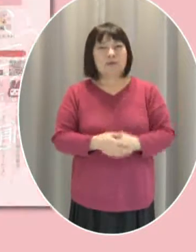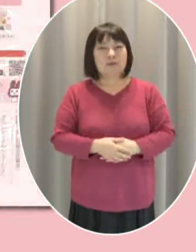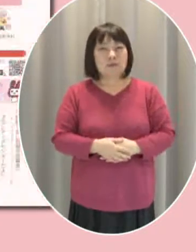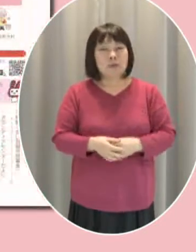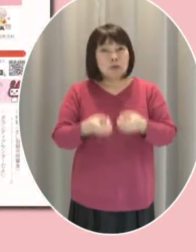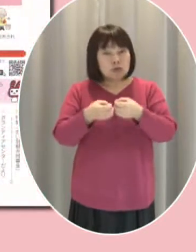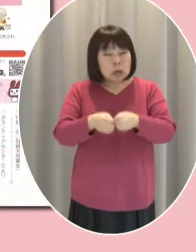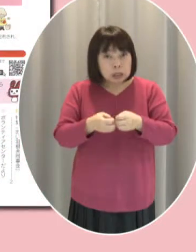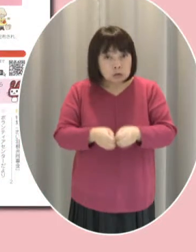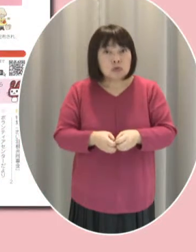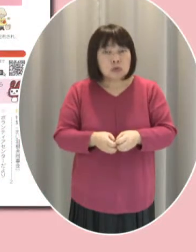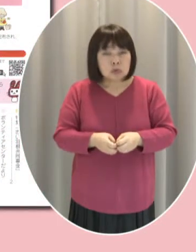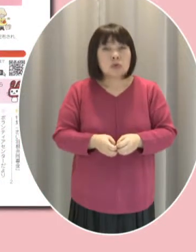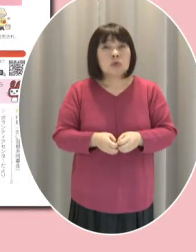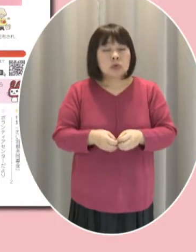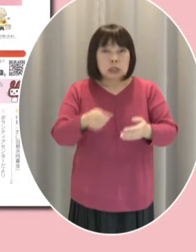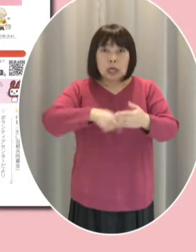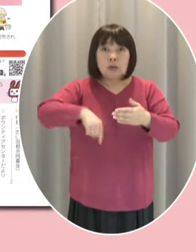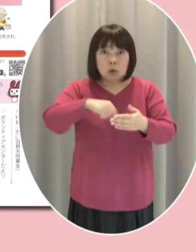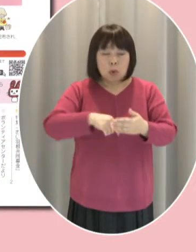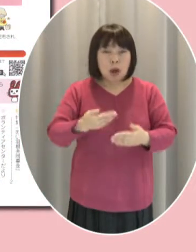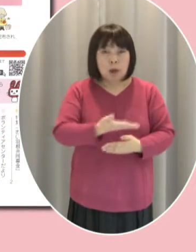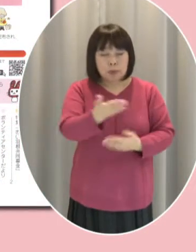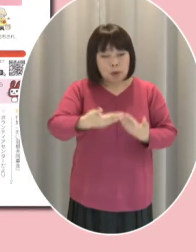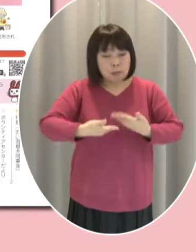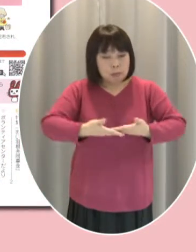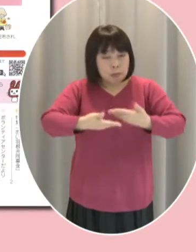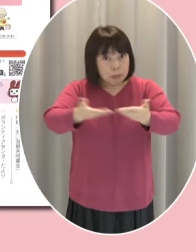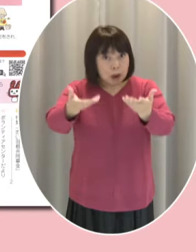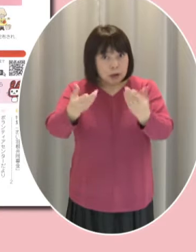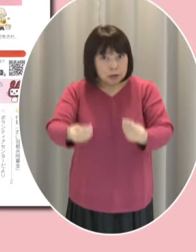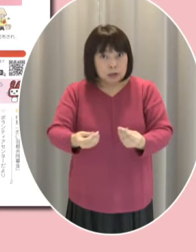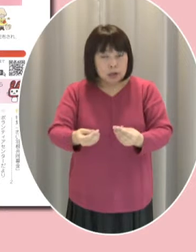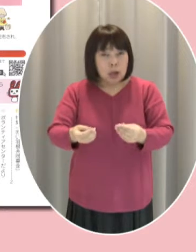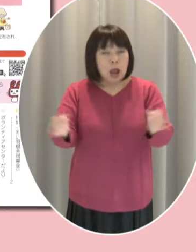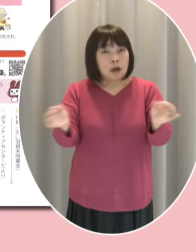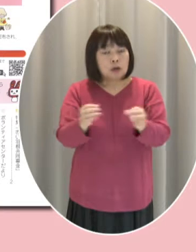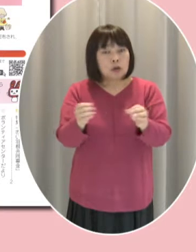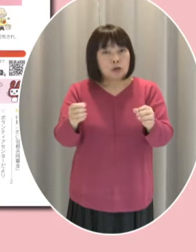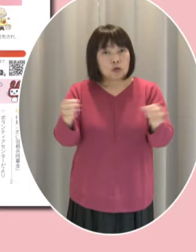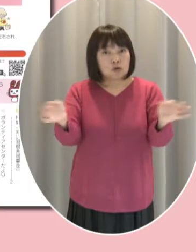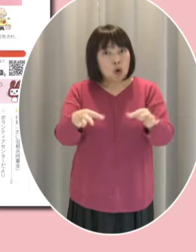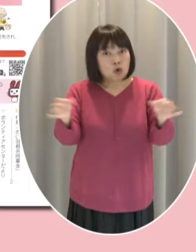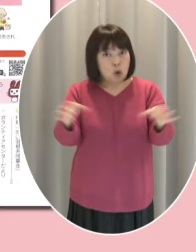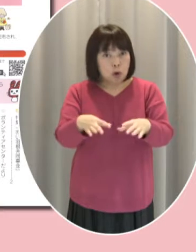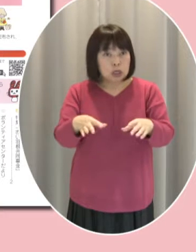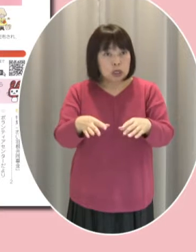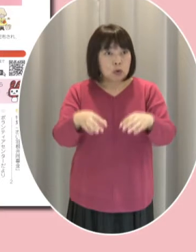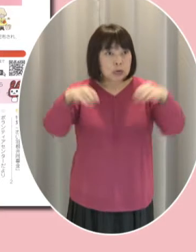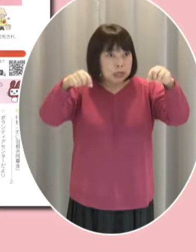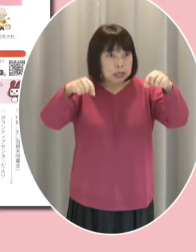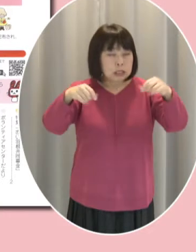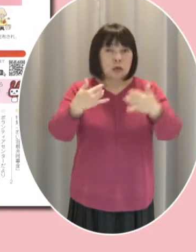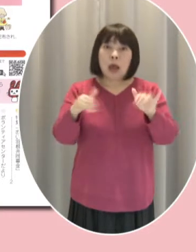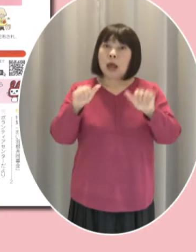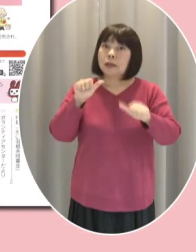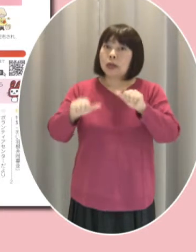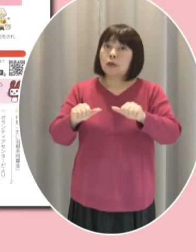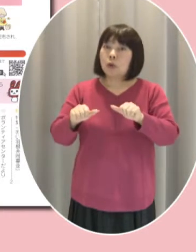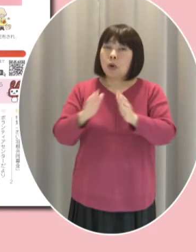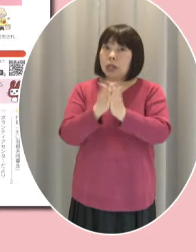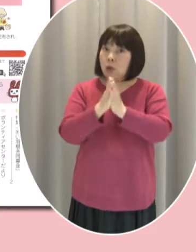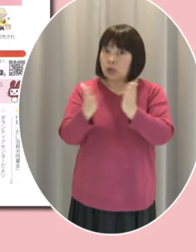詳しくは皆さんのお宅にお配りしている共同募金のチラシや社協だより10月